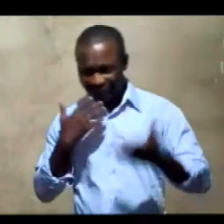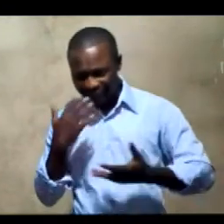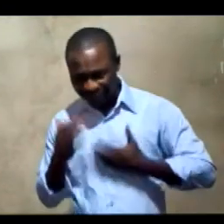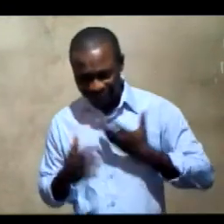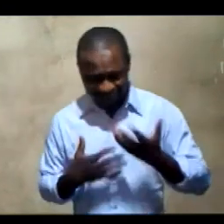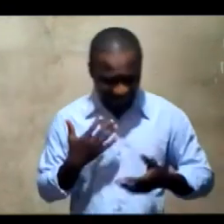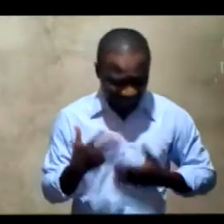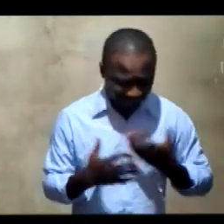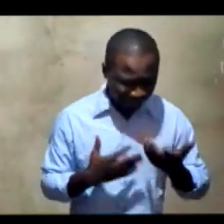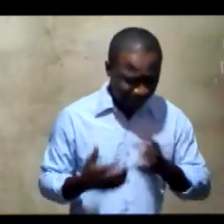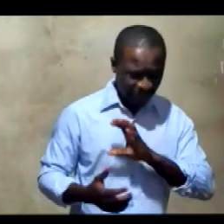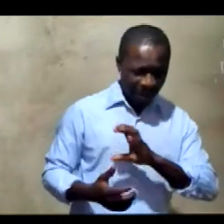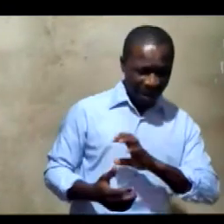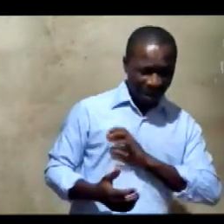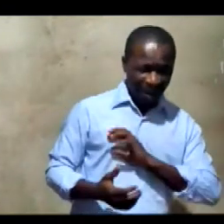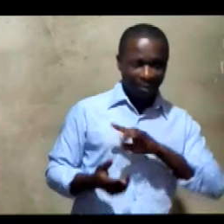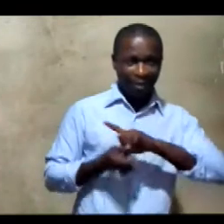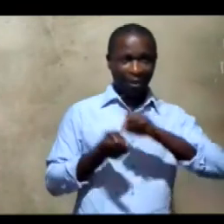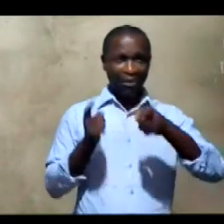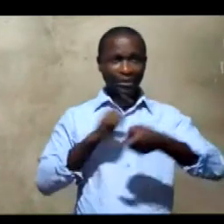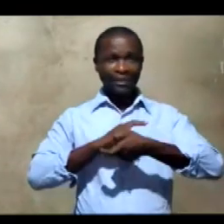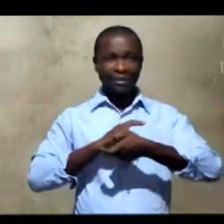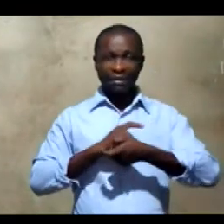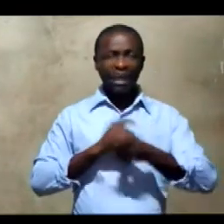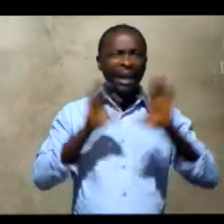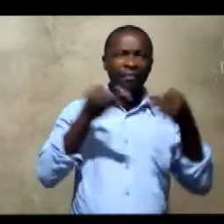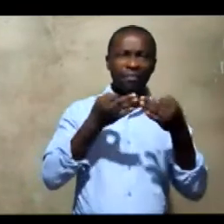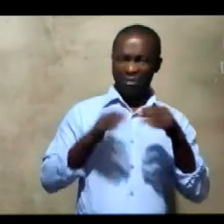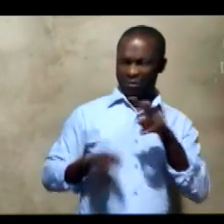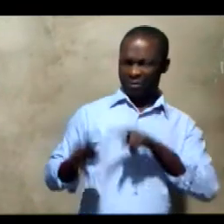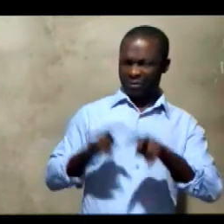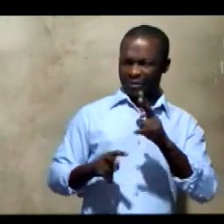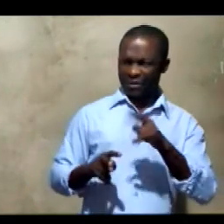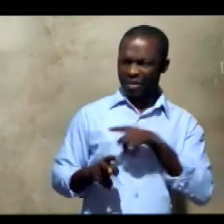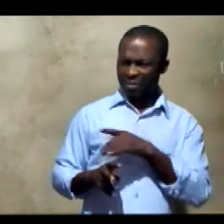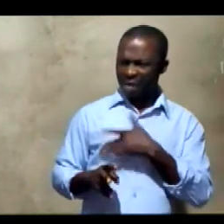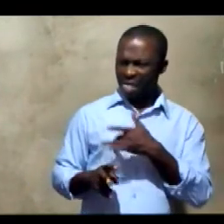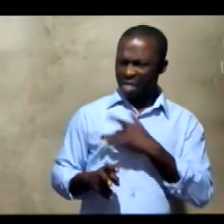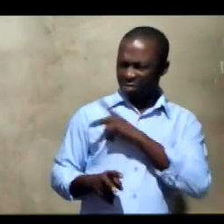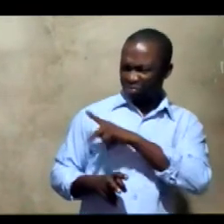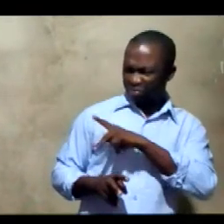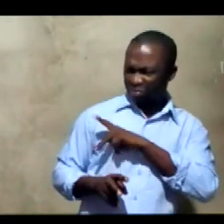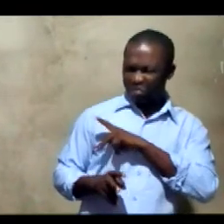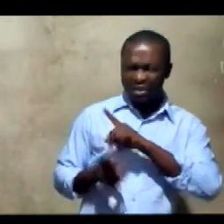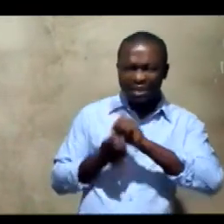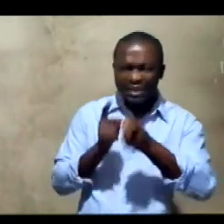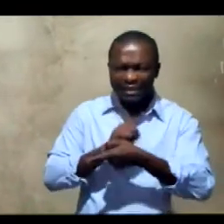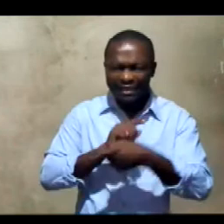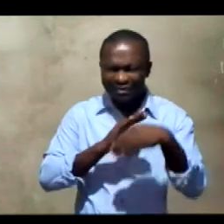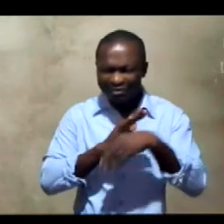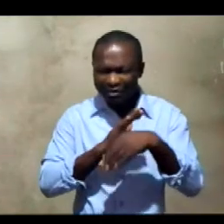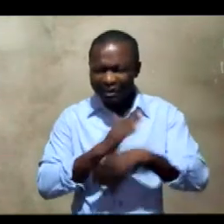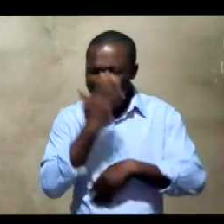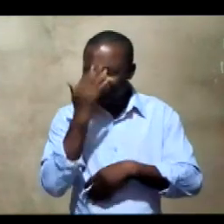son traumatisme avant ces révélations. Mon père m'a dit il faut qu'on le fait rentrer, qu'on cherche à